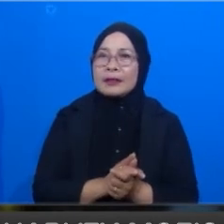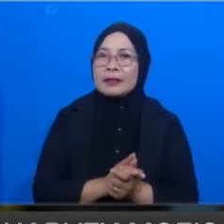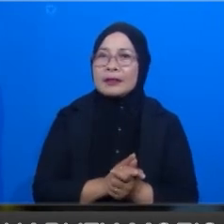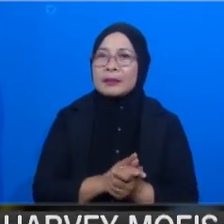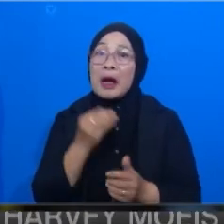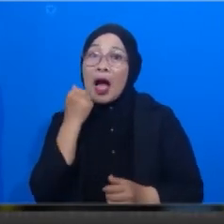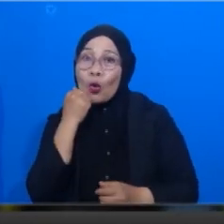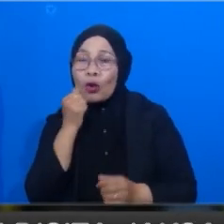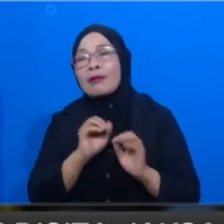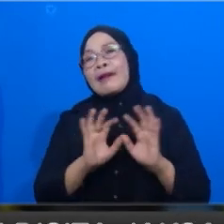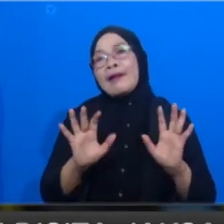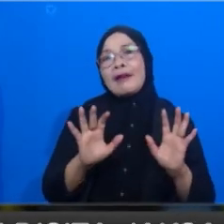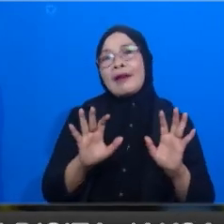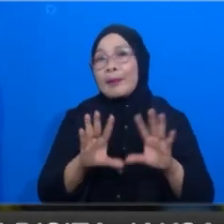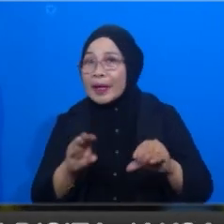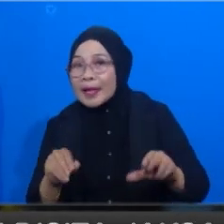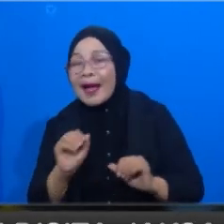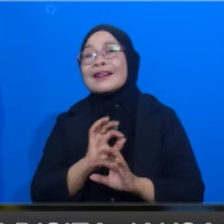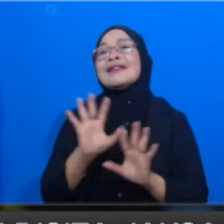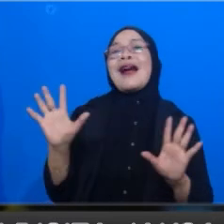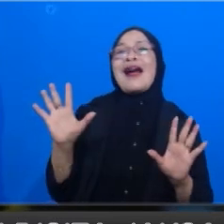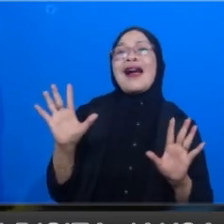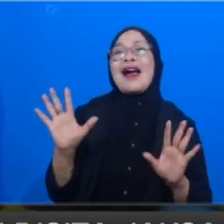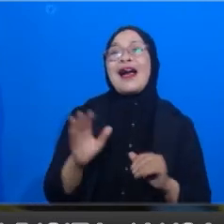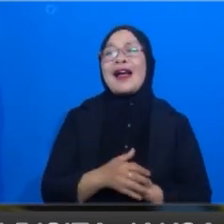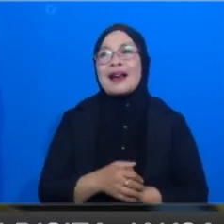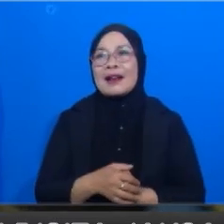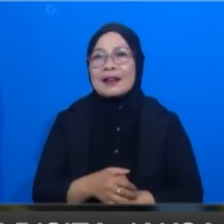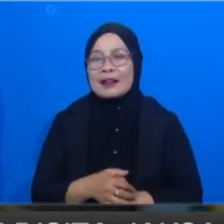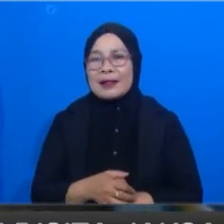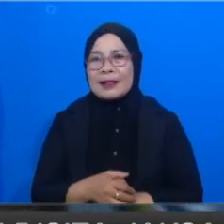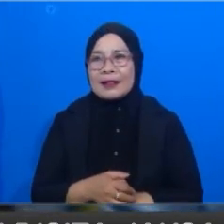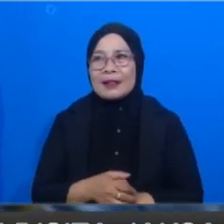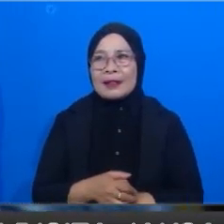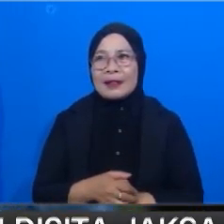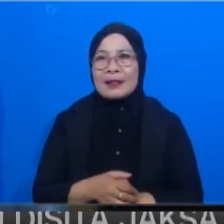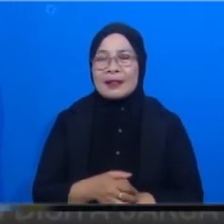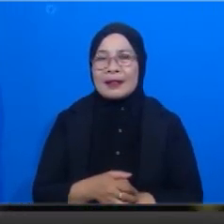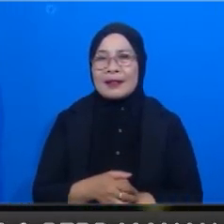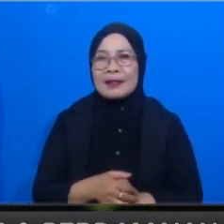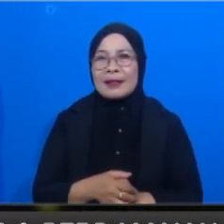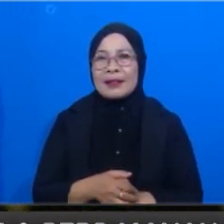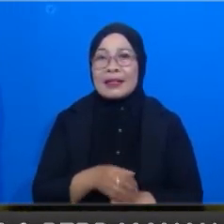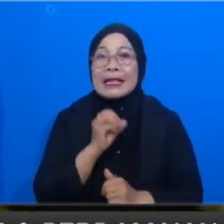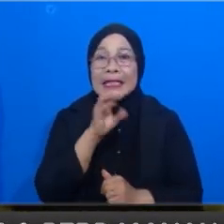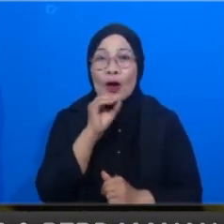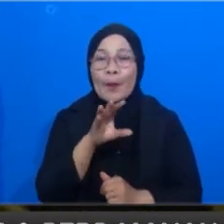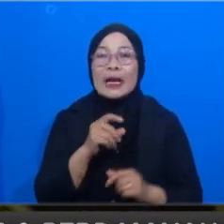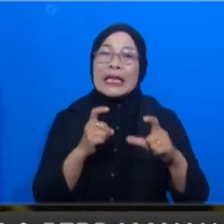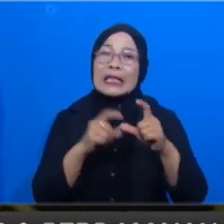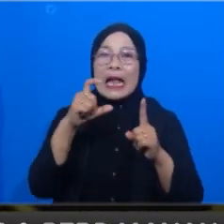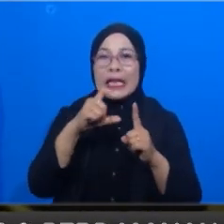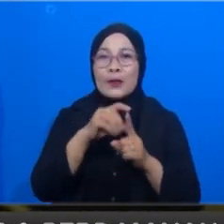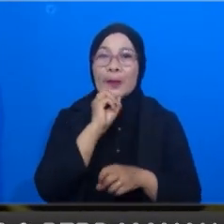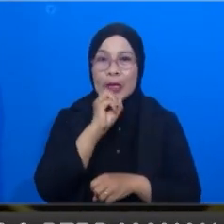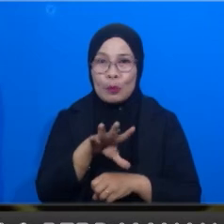ada. Sebelahnya? Langsung aja bergeser. Ya. Oh, dengan terdakwa. Jawaban Sandra Dewi yang menyebut Harvey